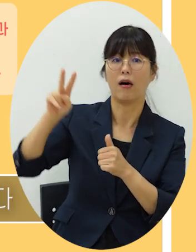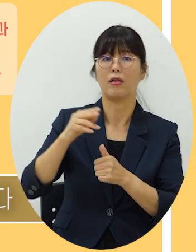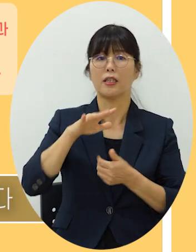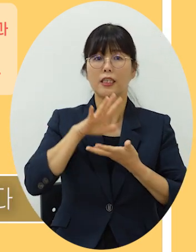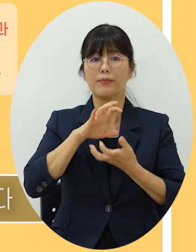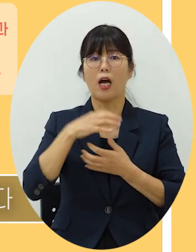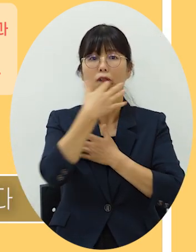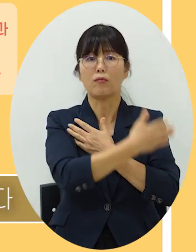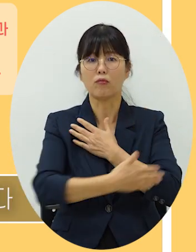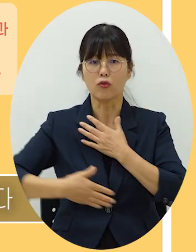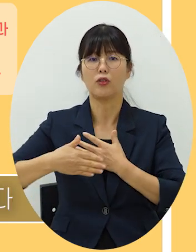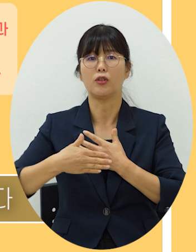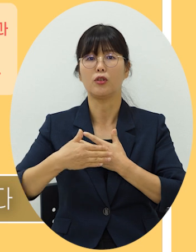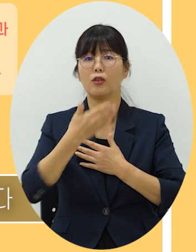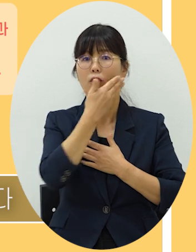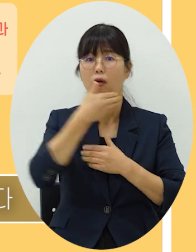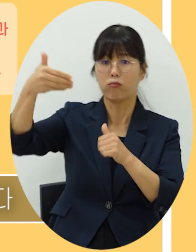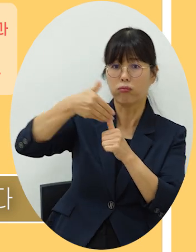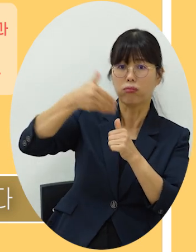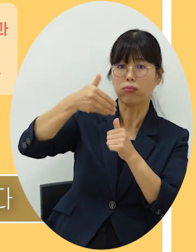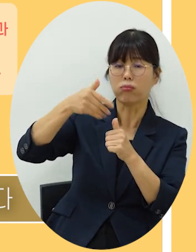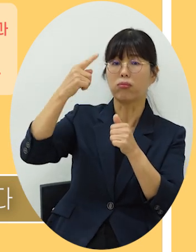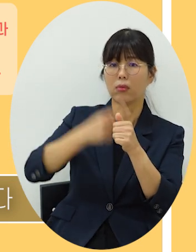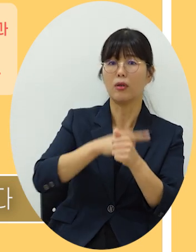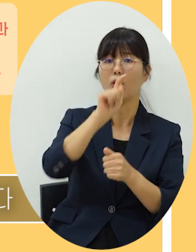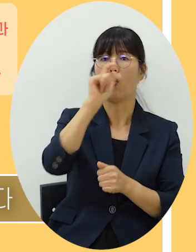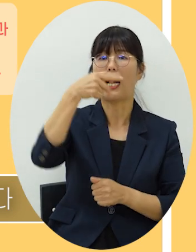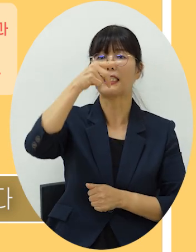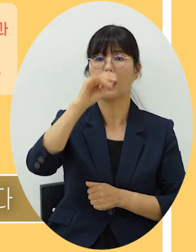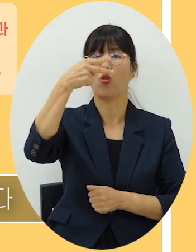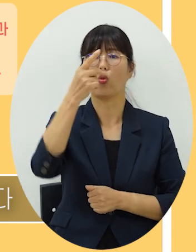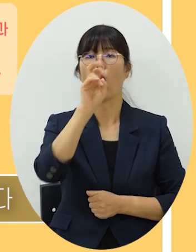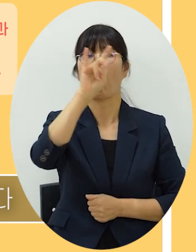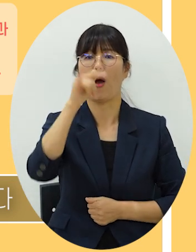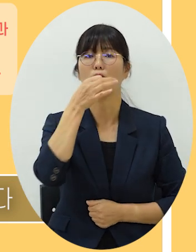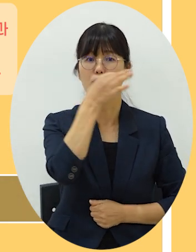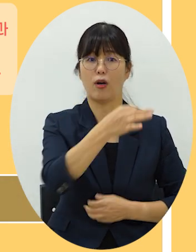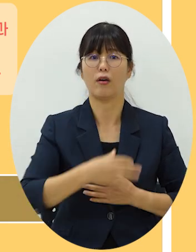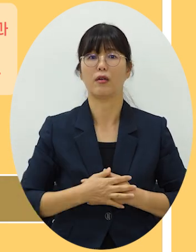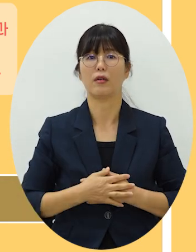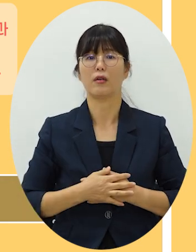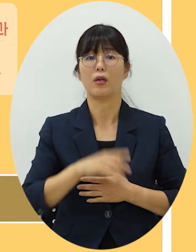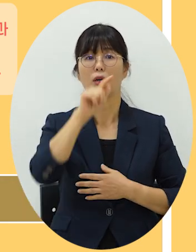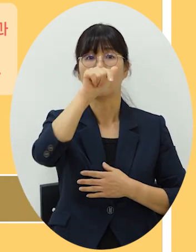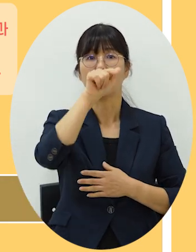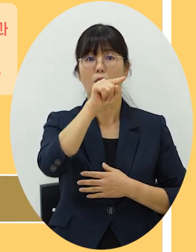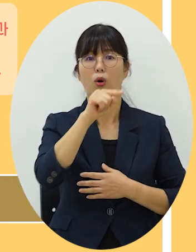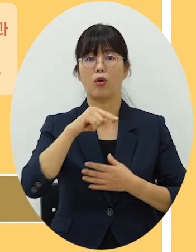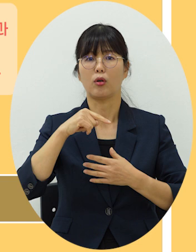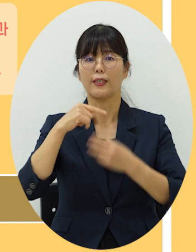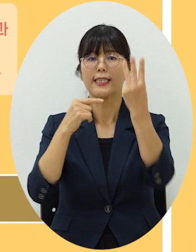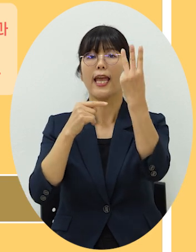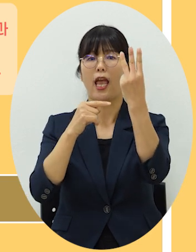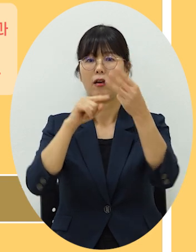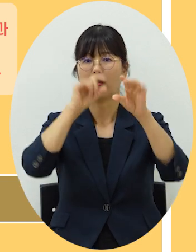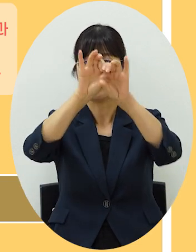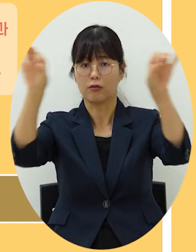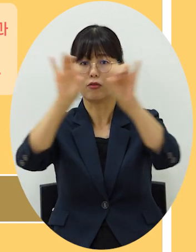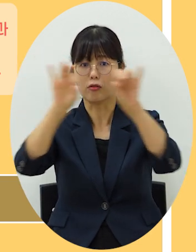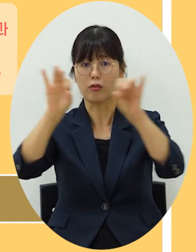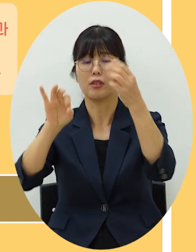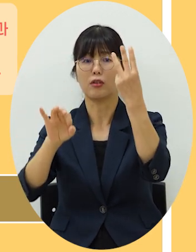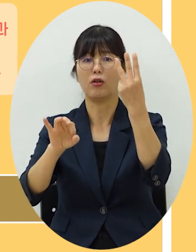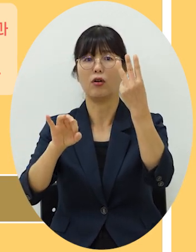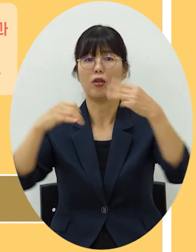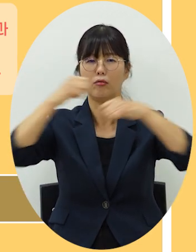심장 근육에 산소와 영양소를 공급하는 혈관은 관상동맥이라 합니다. 관상동맥은 3개의 혈관으로 이루어져